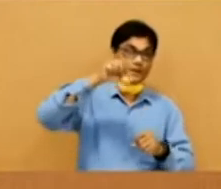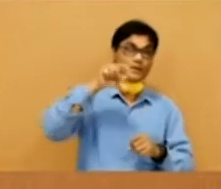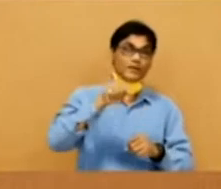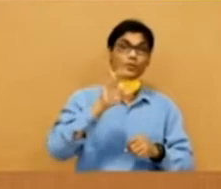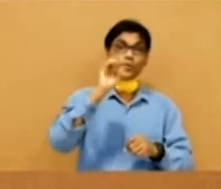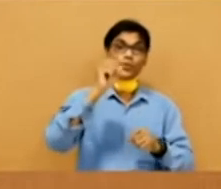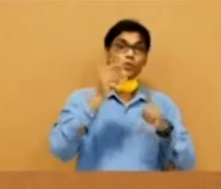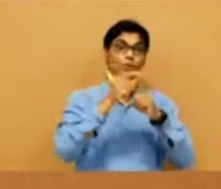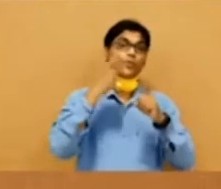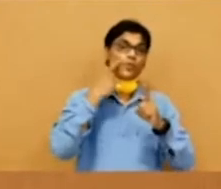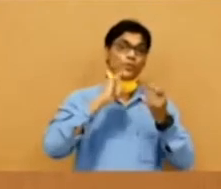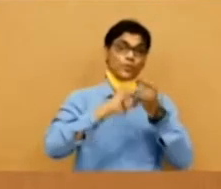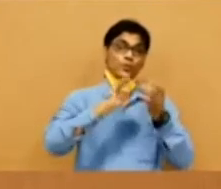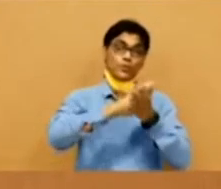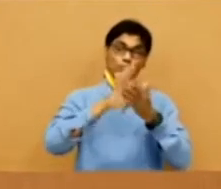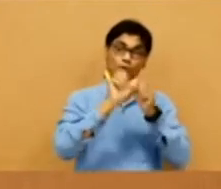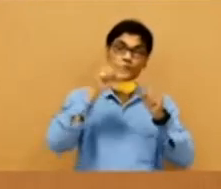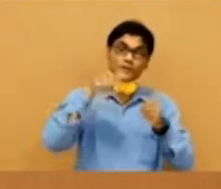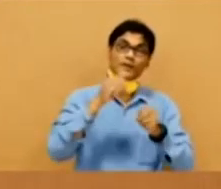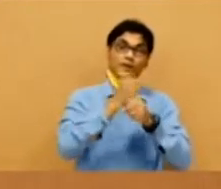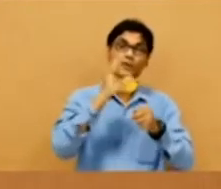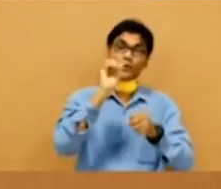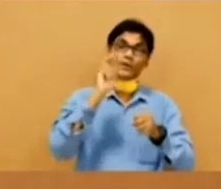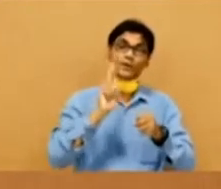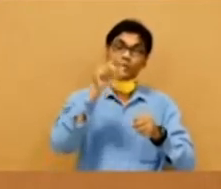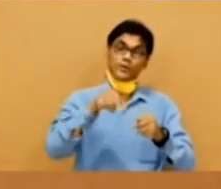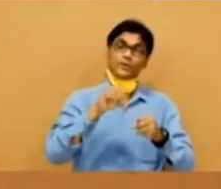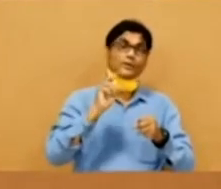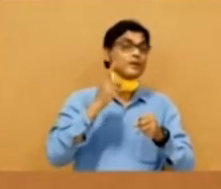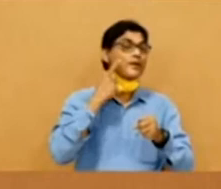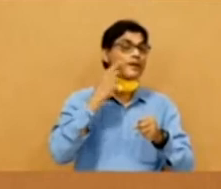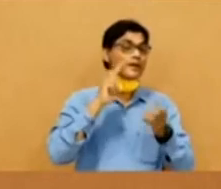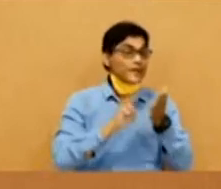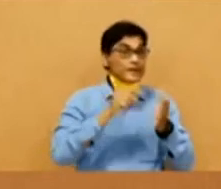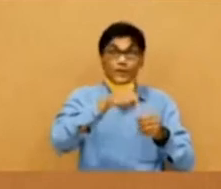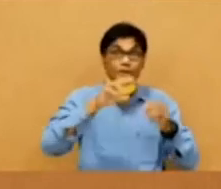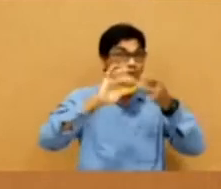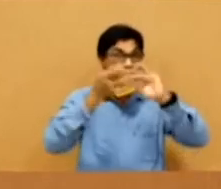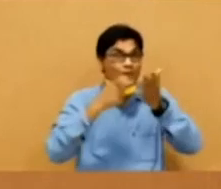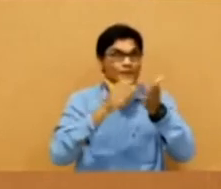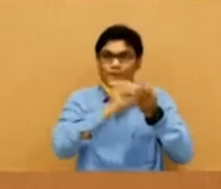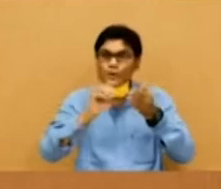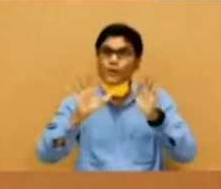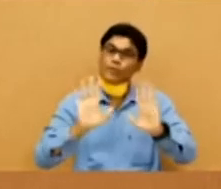ଗାଡ଼ିର ପଞ୍ଜୀକରଣ କରିବେ ଏବଂ ଯେଉଁ ଯାତ୍ରୀମାନେ ଆସୁଛନ୍ତି ସେମାନଙ୍କର ମଧ୍ୟ ପଞ୍ଜୀକରଣ କରିବେ।